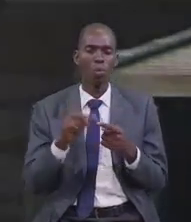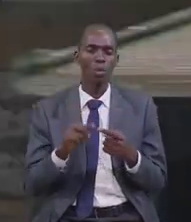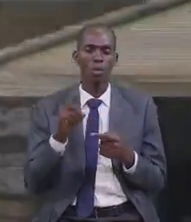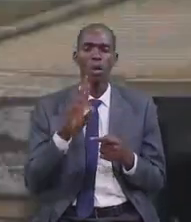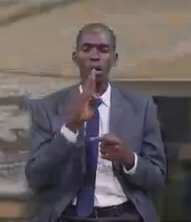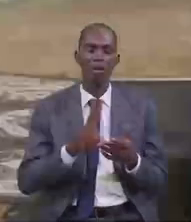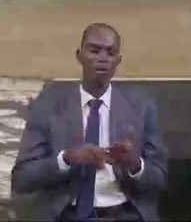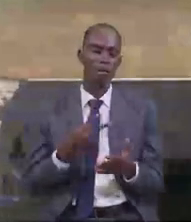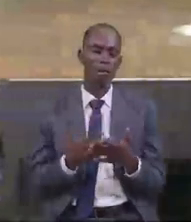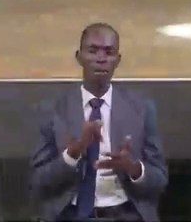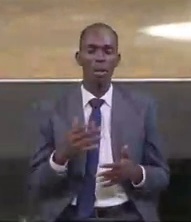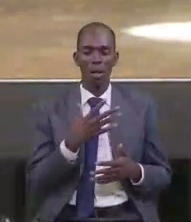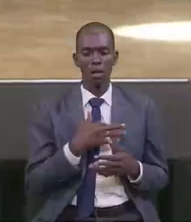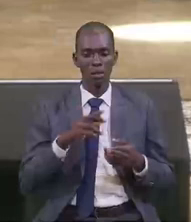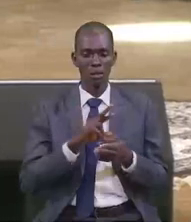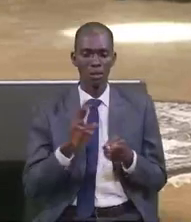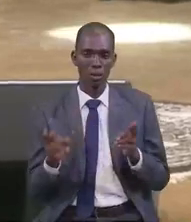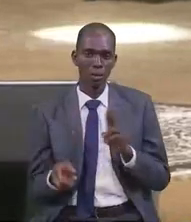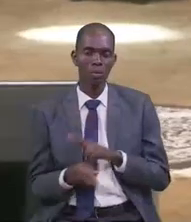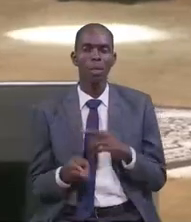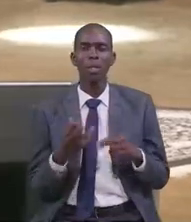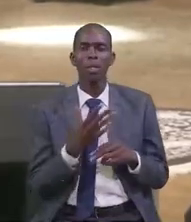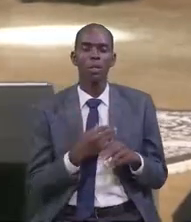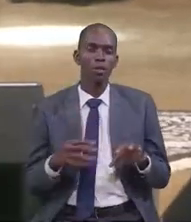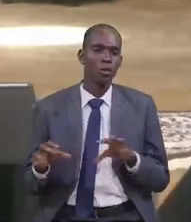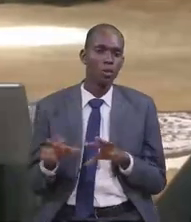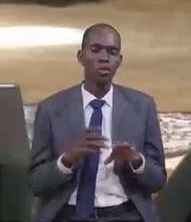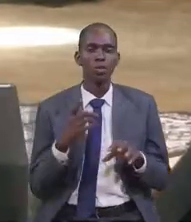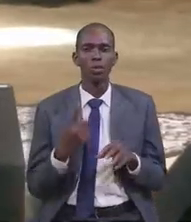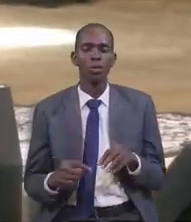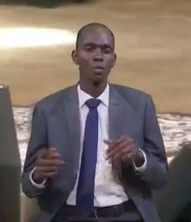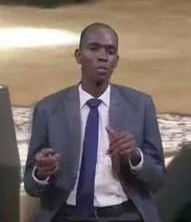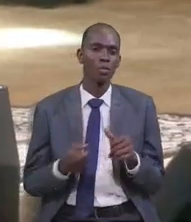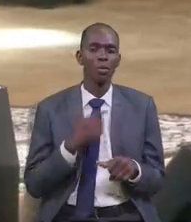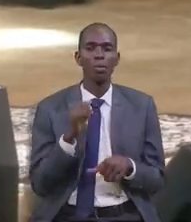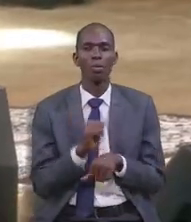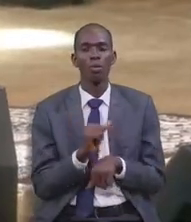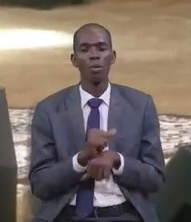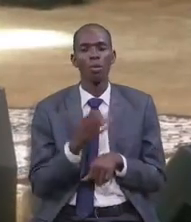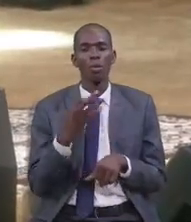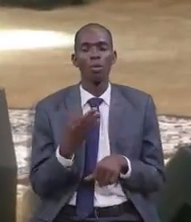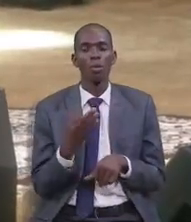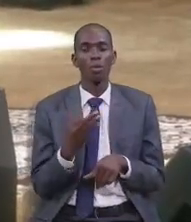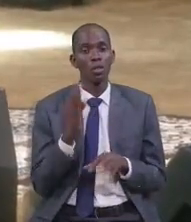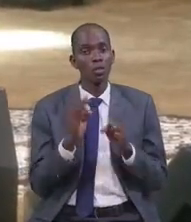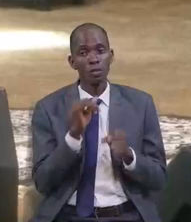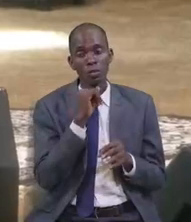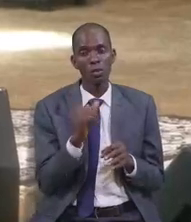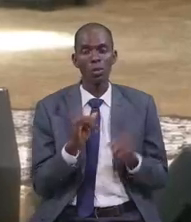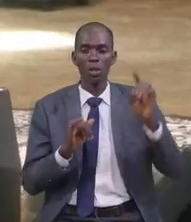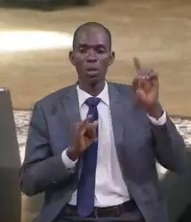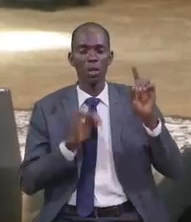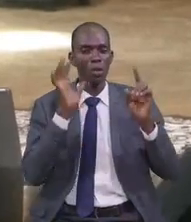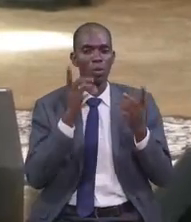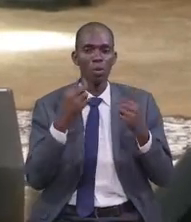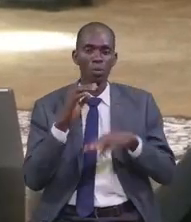Repens-toi et pratique tes premières œuvres. Sinon, je viendrai à toi et